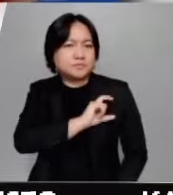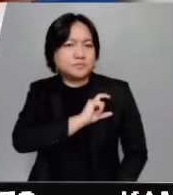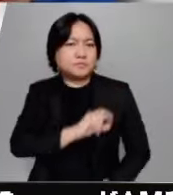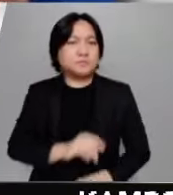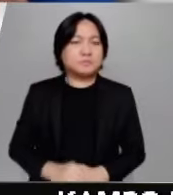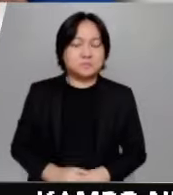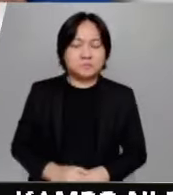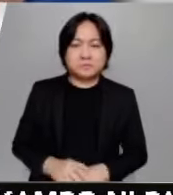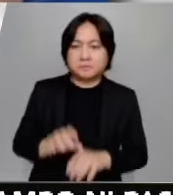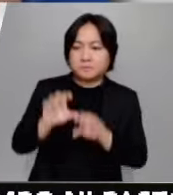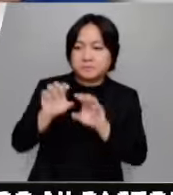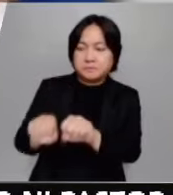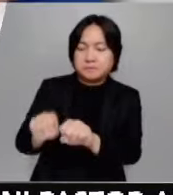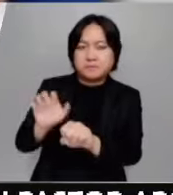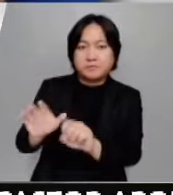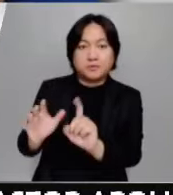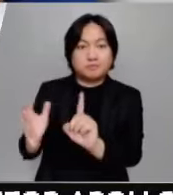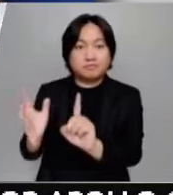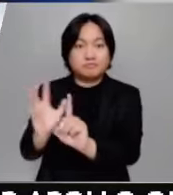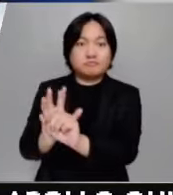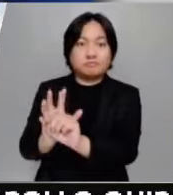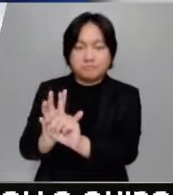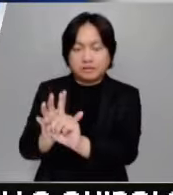kasama kaya napilitan silang sumuko.